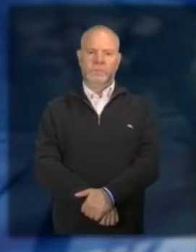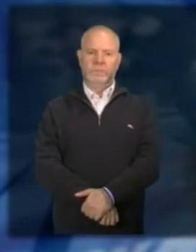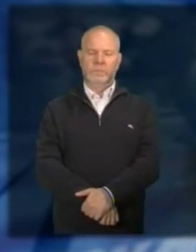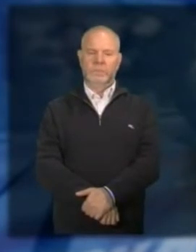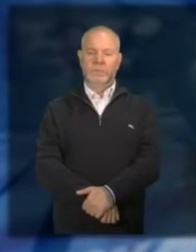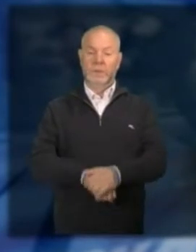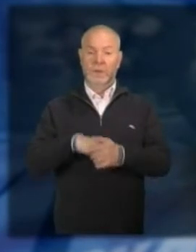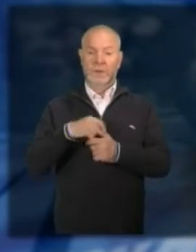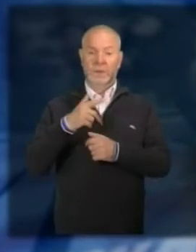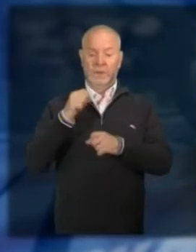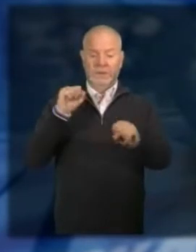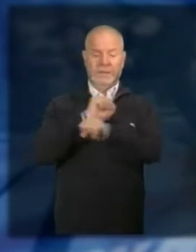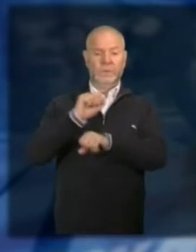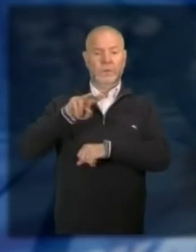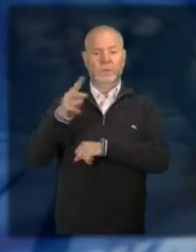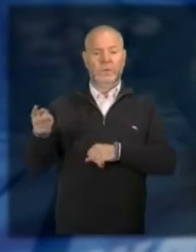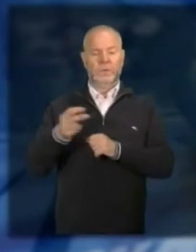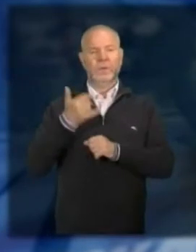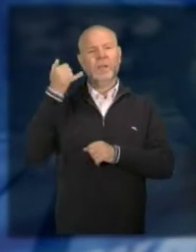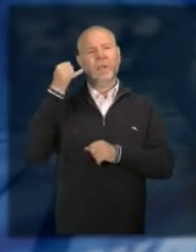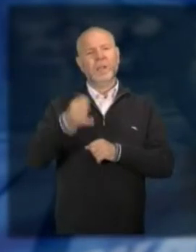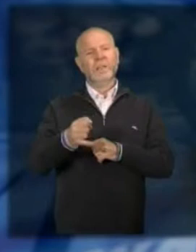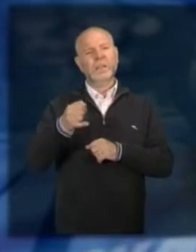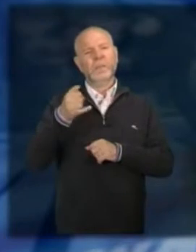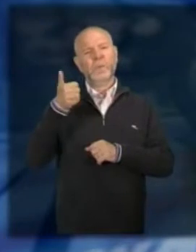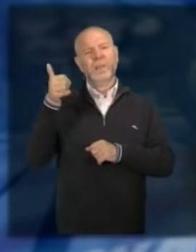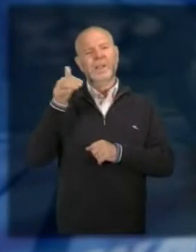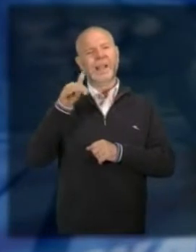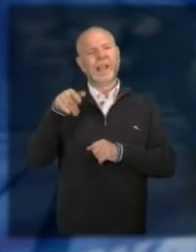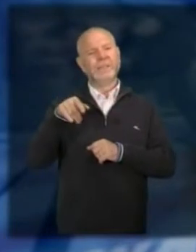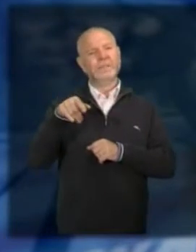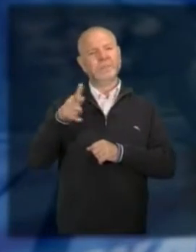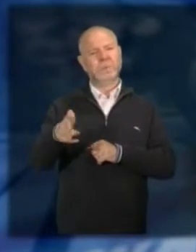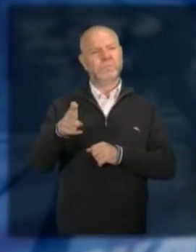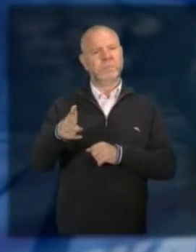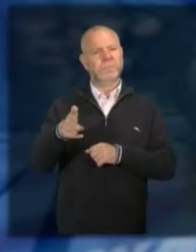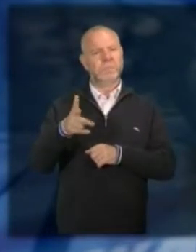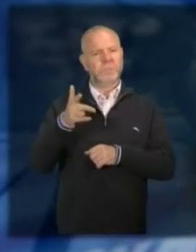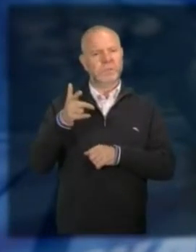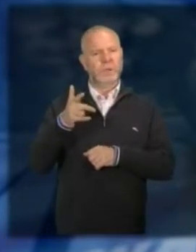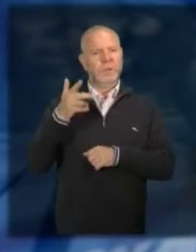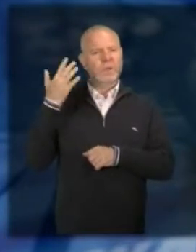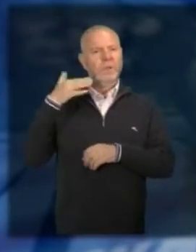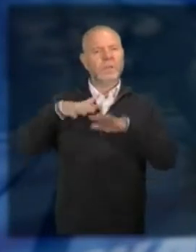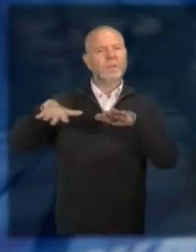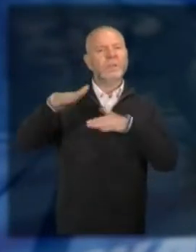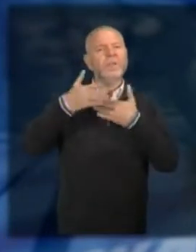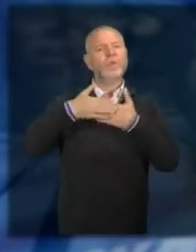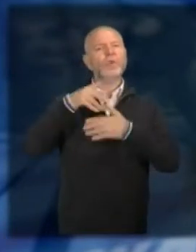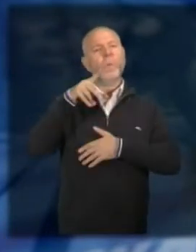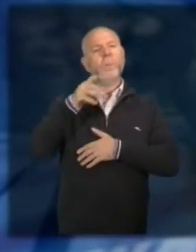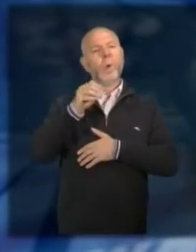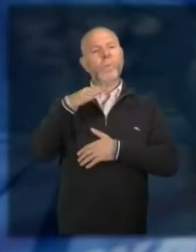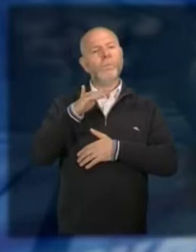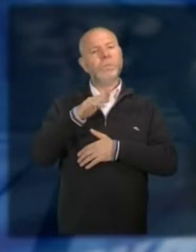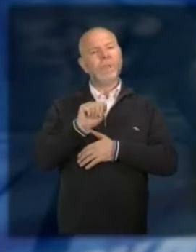C'è un secondo arresto per l'omicidio di Matteo Mendola, il bustocco originario di Gela, freddato con due colpi di pistola al petto nella brughiera tra Pombia e il